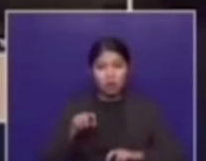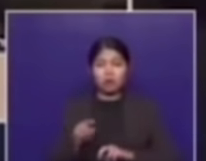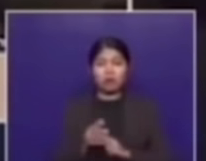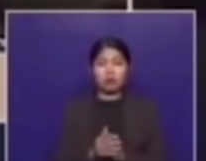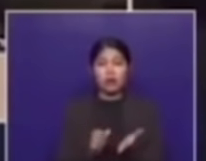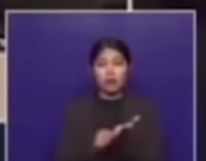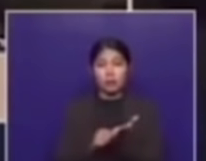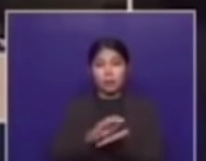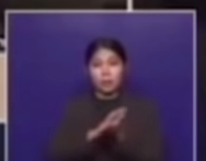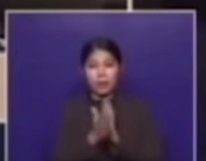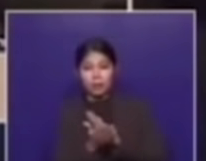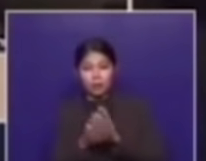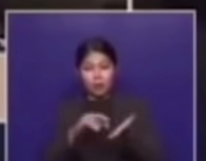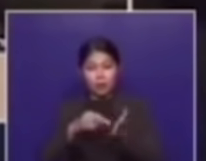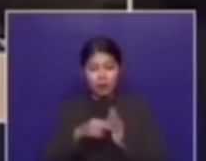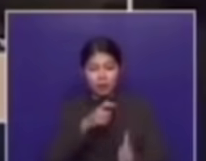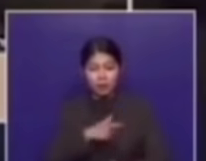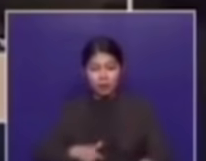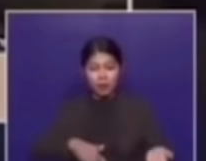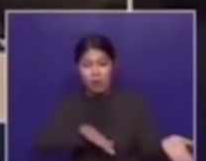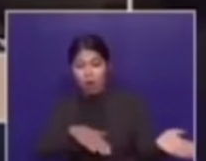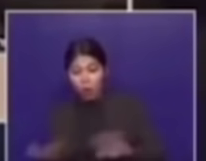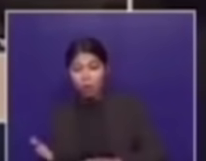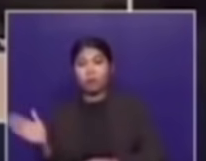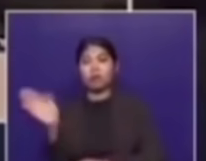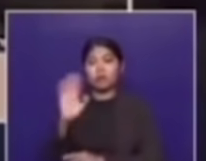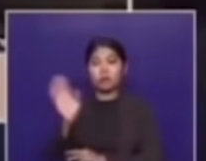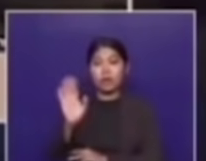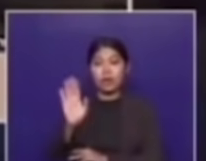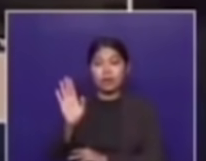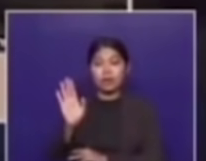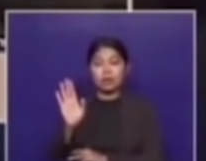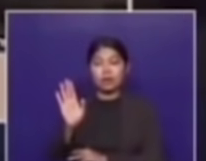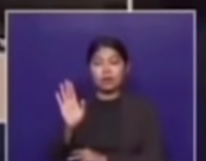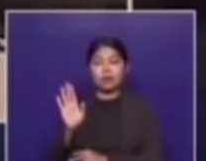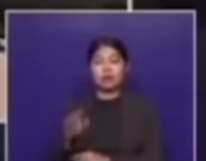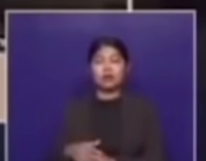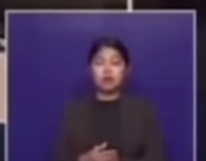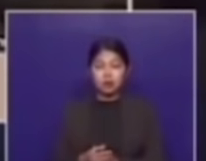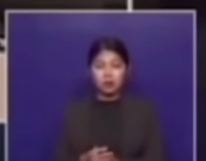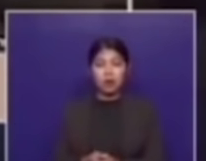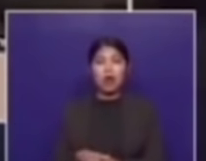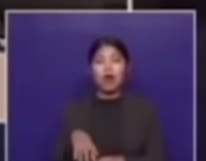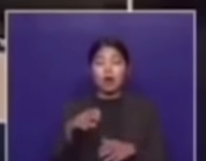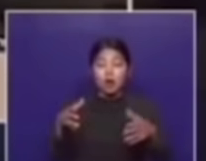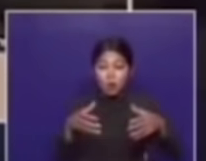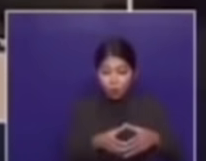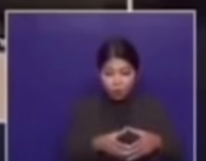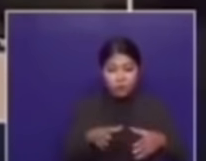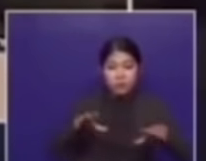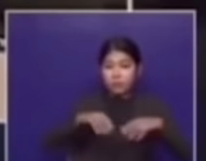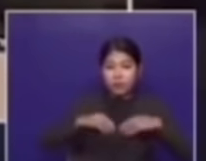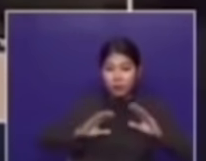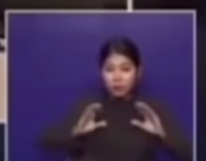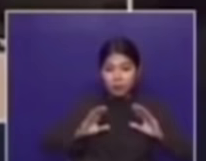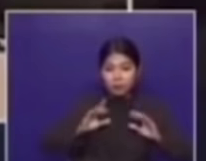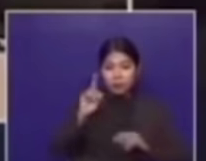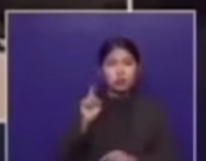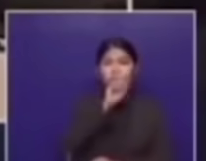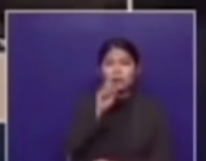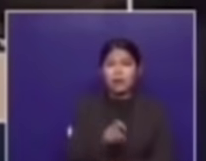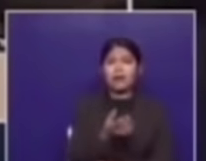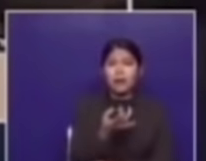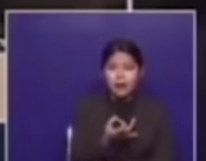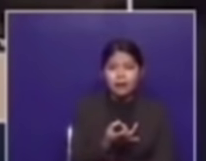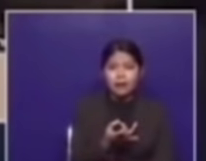ไม่ใช่การล้มล้างสถาบันทำความเข้าใจกันให้ชัดว่าฝ่ายที่ไม่เห็นด้วยมีข้อกังขาอะไร